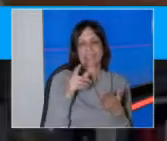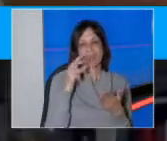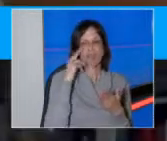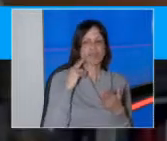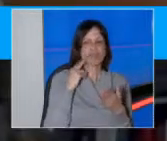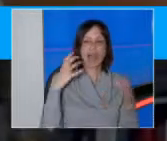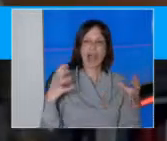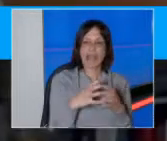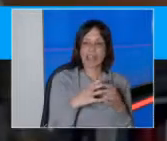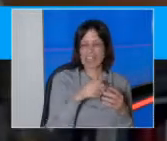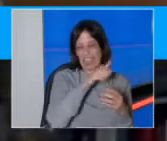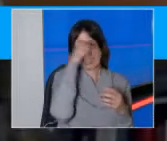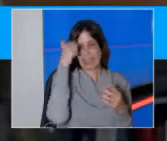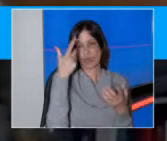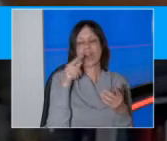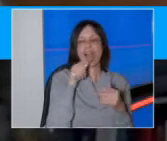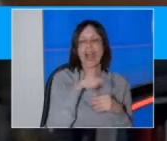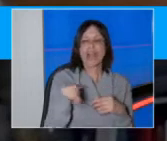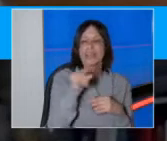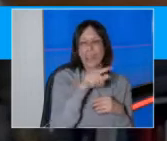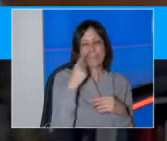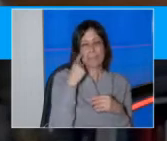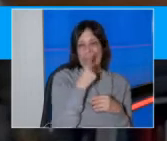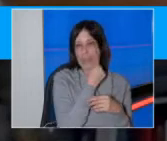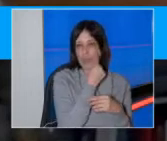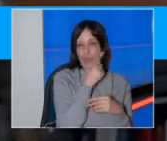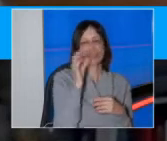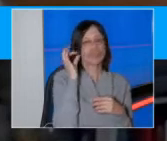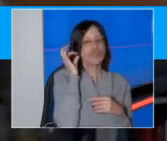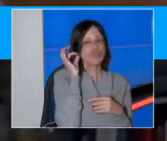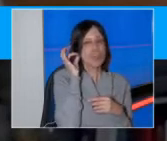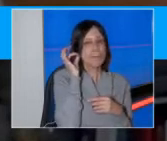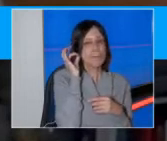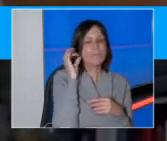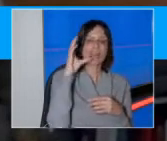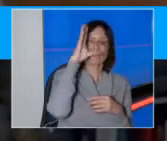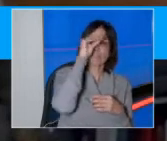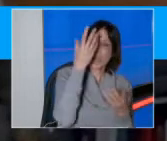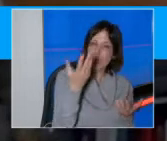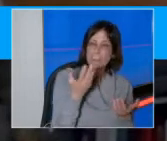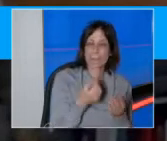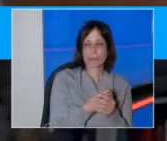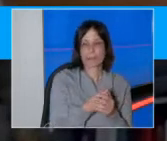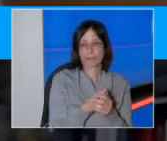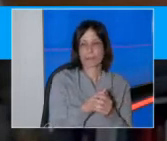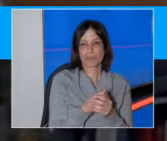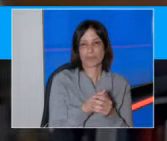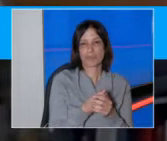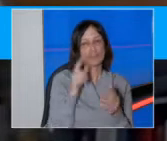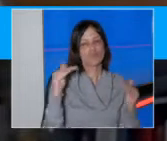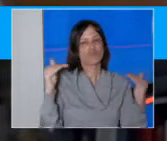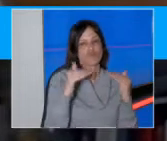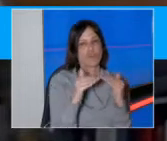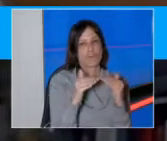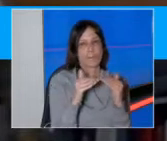החברתי, הסרת התיוג. אתם בעינינו נשים, גברים, לצורך העניין,